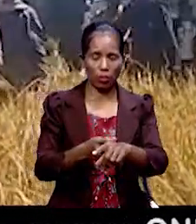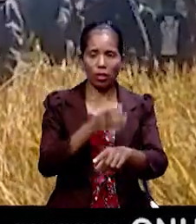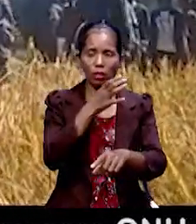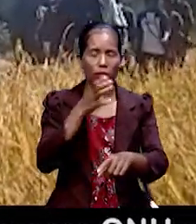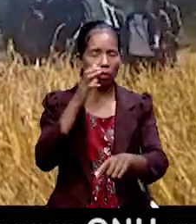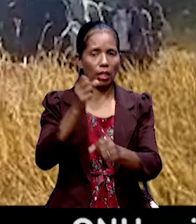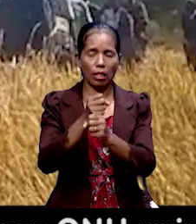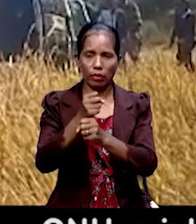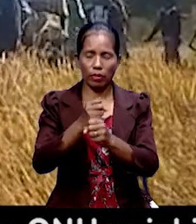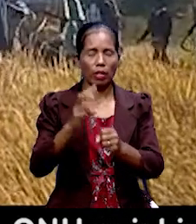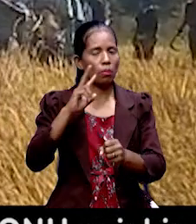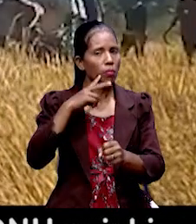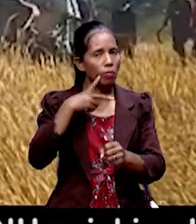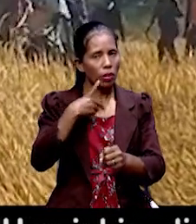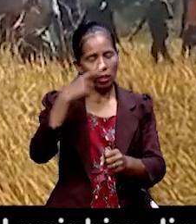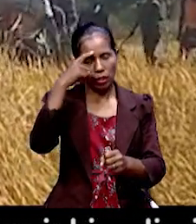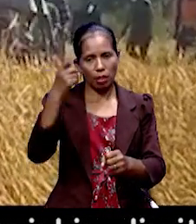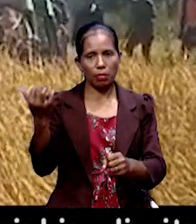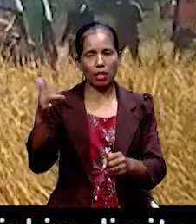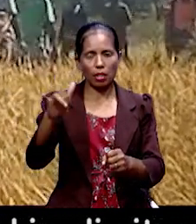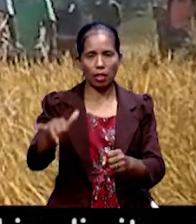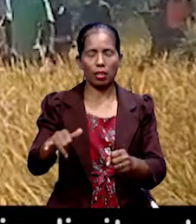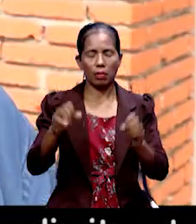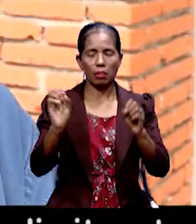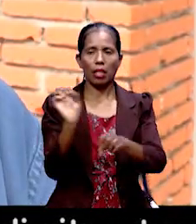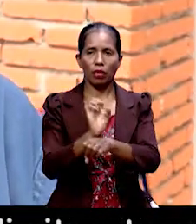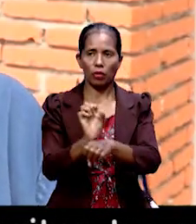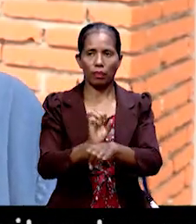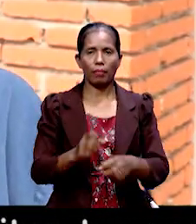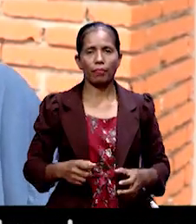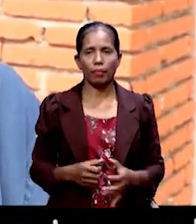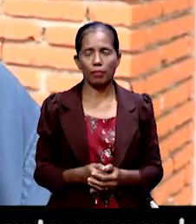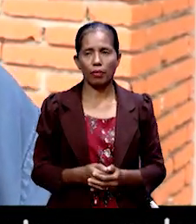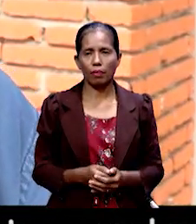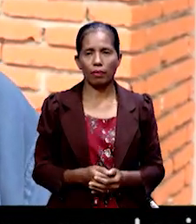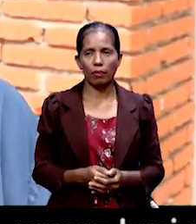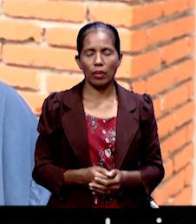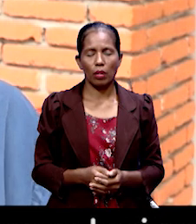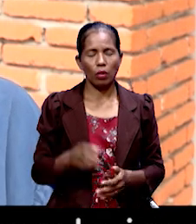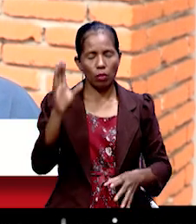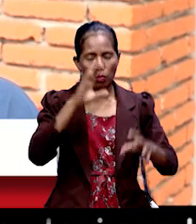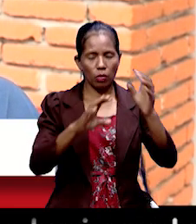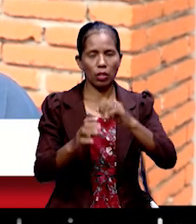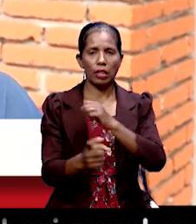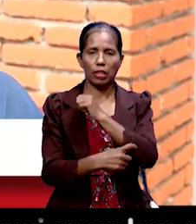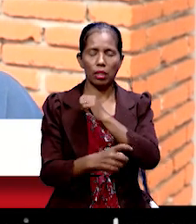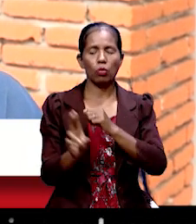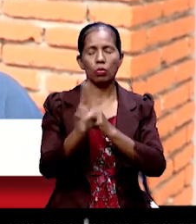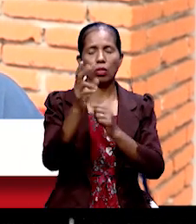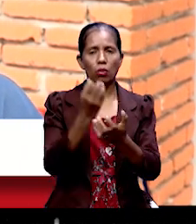modo, pekuaria, tamba sektor sirne, hanesan ba jeba ekonomia. Buka tentasan otu gasta osan bot